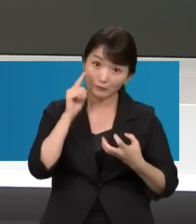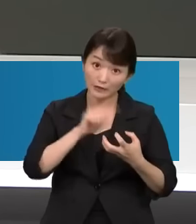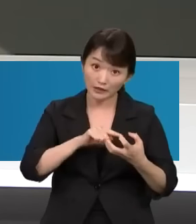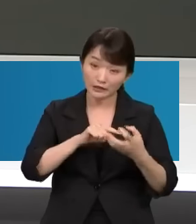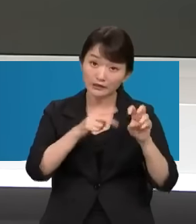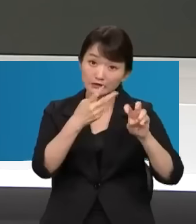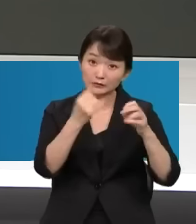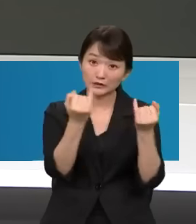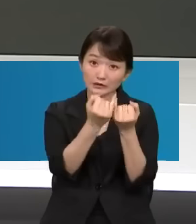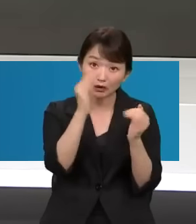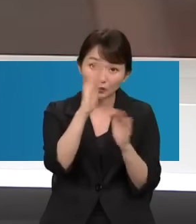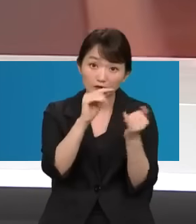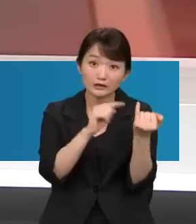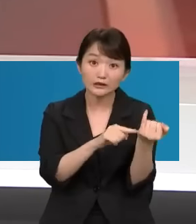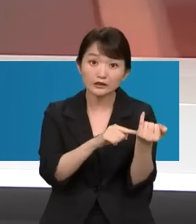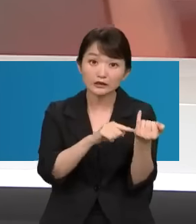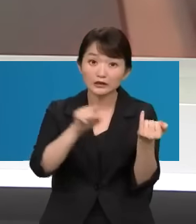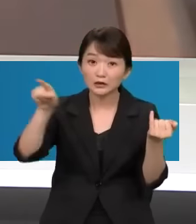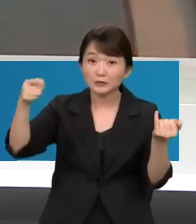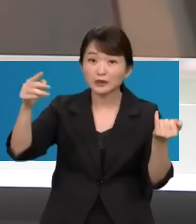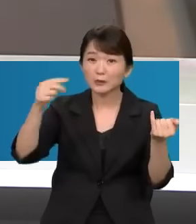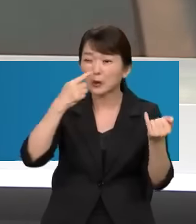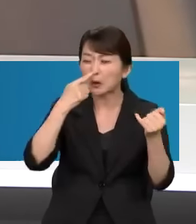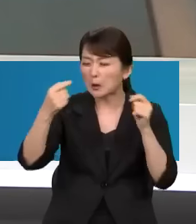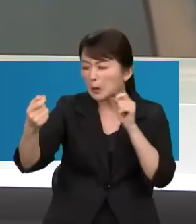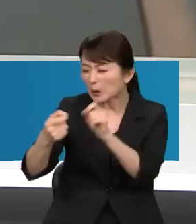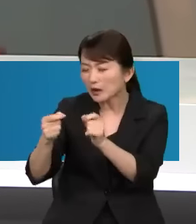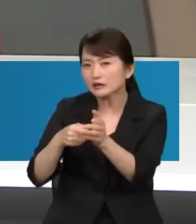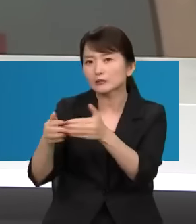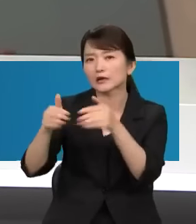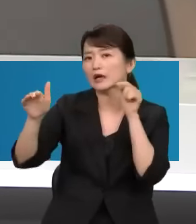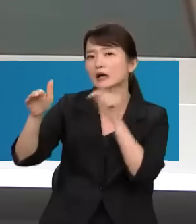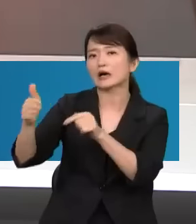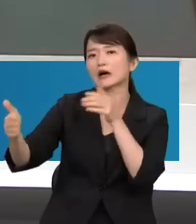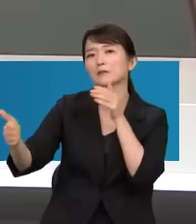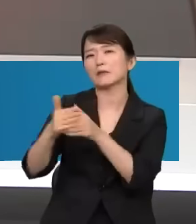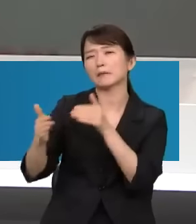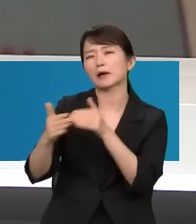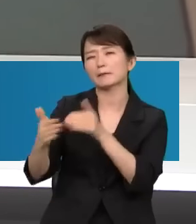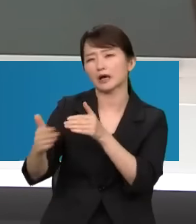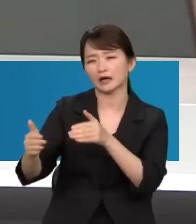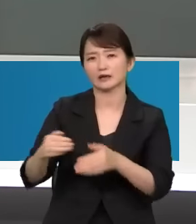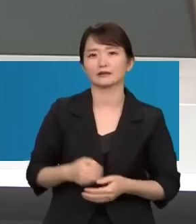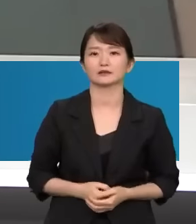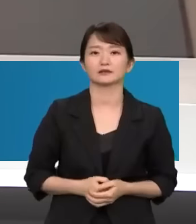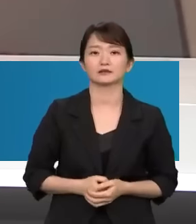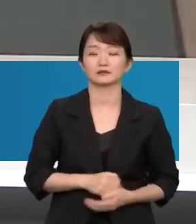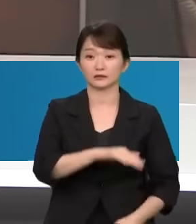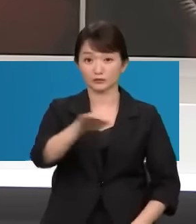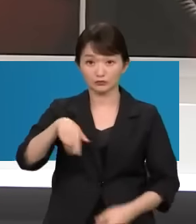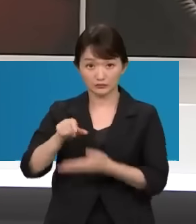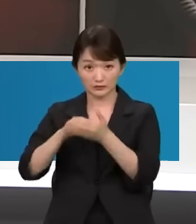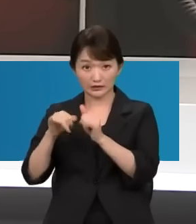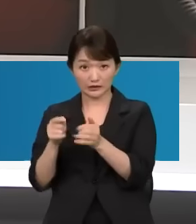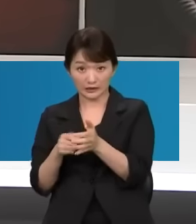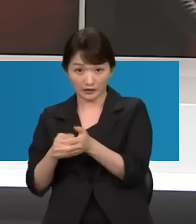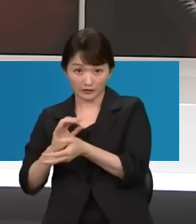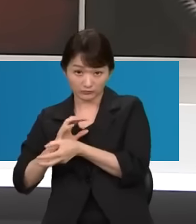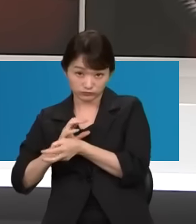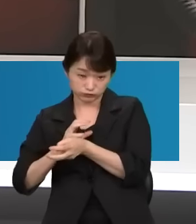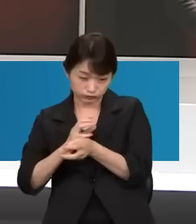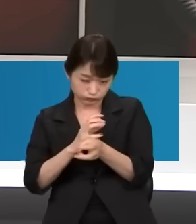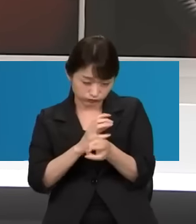20대 여대생이 100m 앞, 그러니까 코앞에 있는 응급실에 못 갔다는 소식이 전해졌습니다. 저희 취재진이 구급대원들을